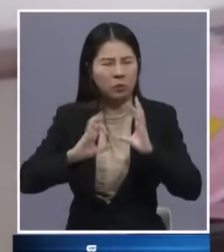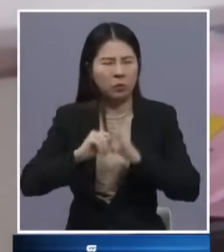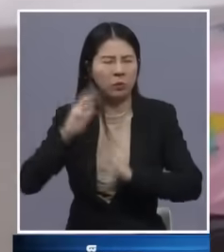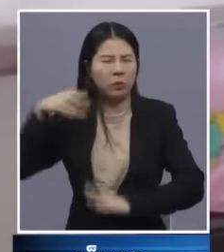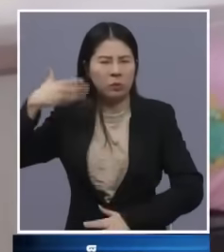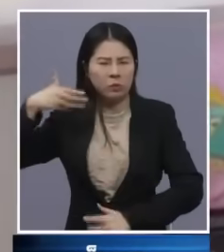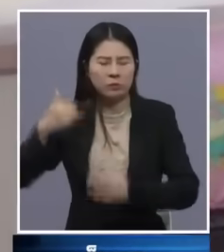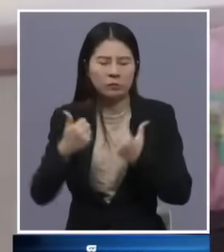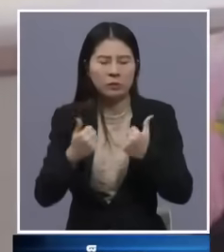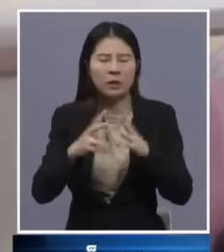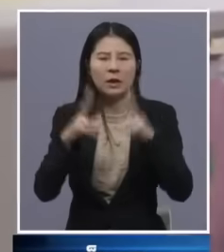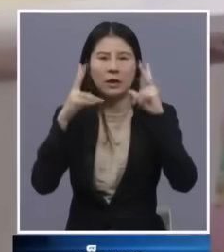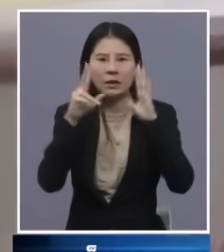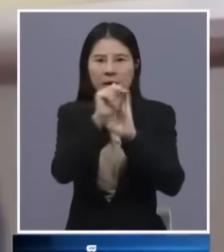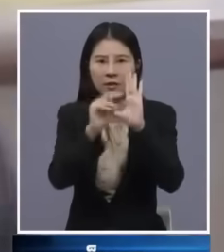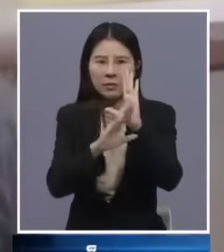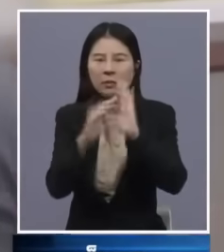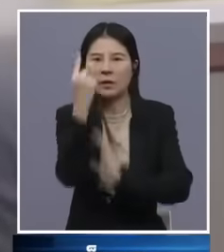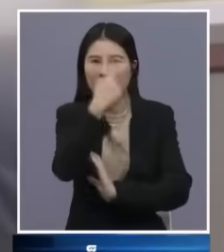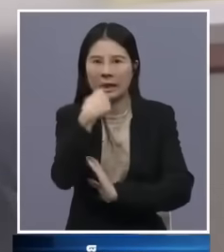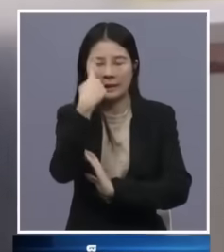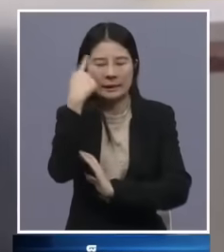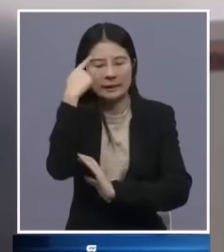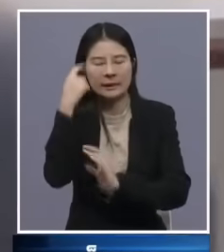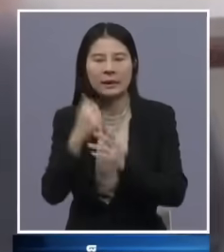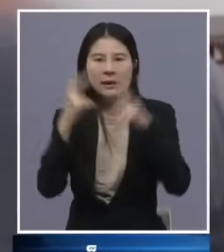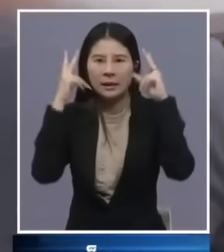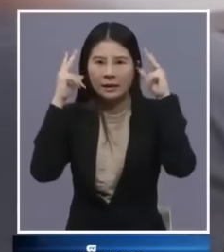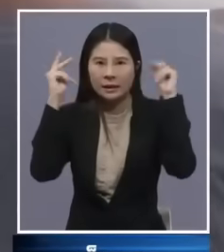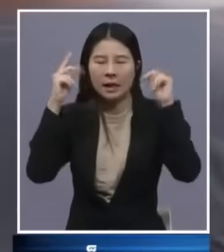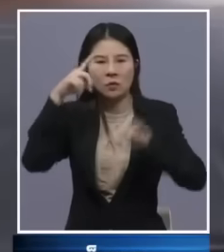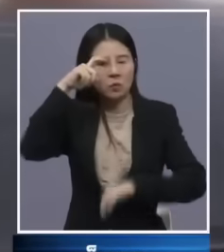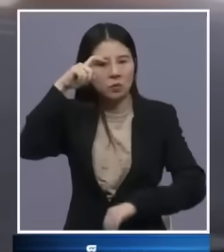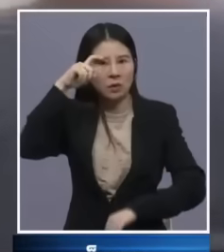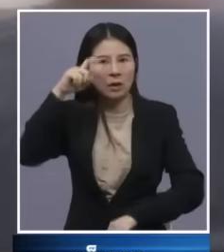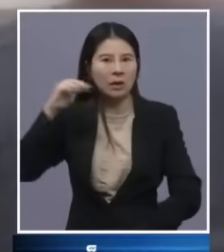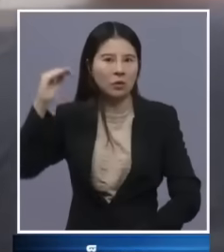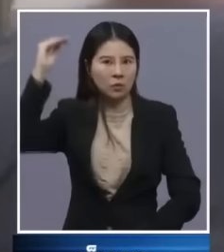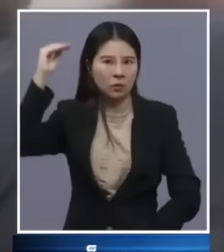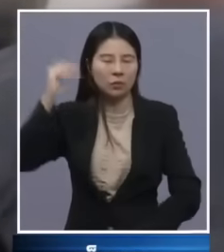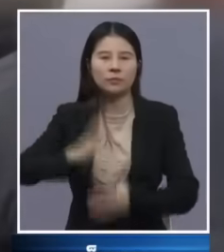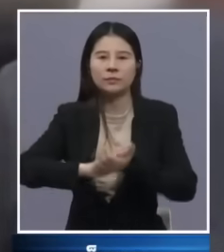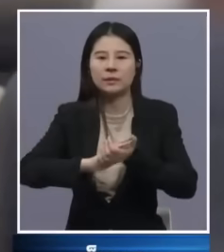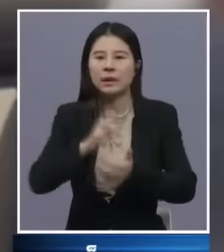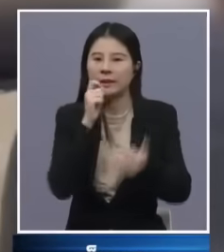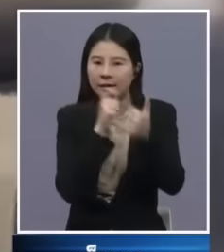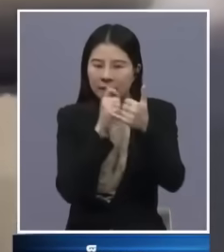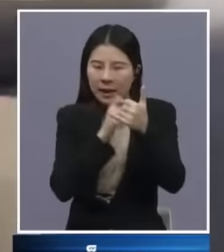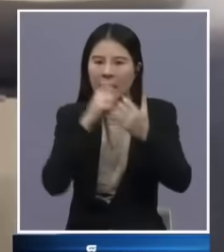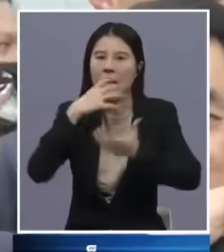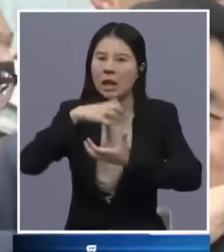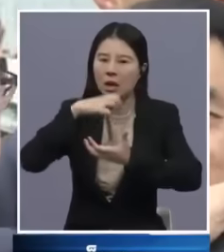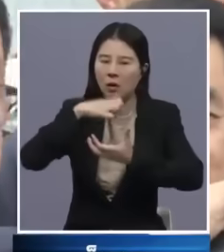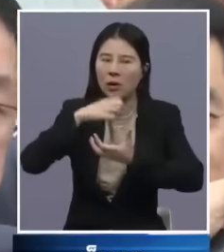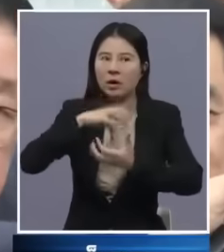ายก็คือนายกเศรษฐาทำแบบนี้โอ้โหมันท้าทายกันเกินไปหรือเปล่า ค่ะ นายกเศรษฐาให้สัมภาษณ์เลยที่เขาใหญ่ในช่วงการ